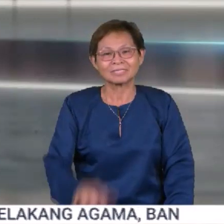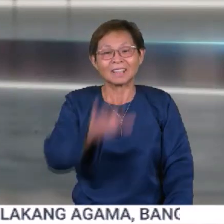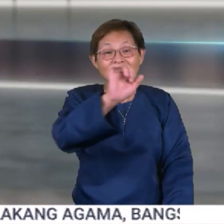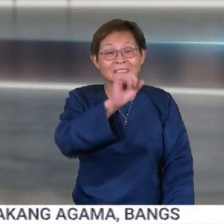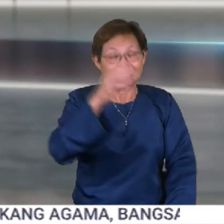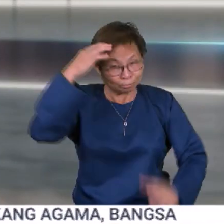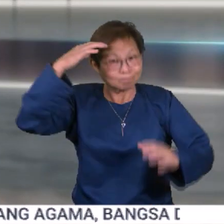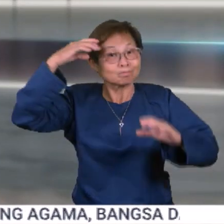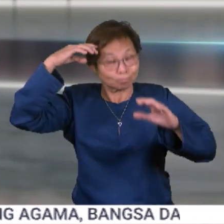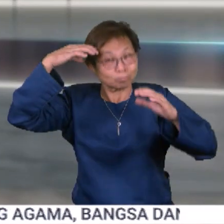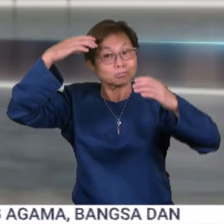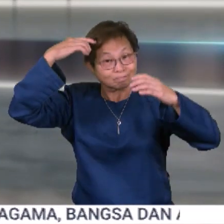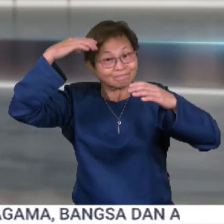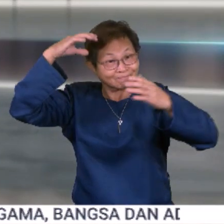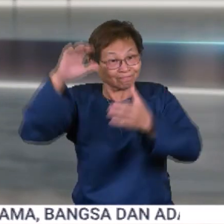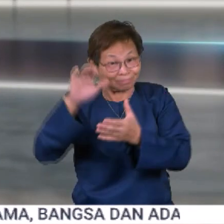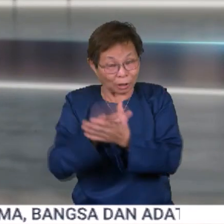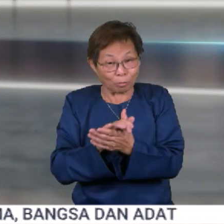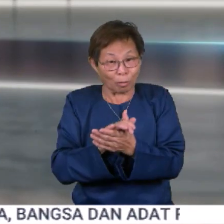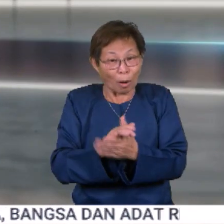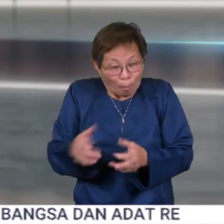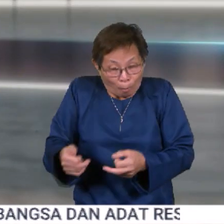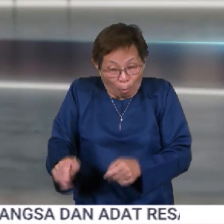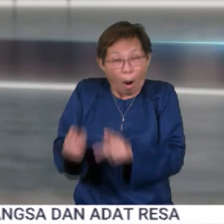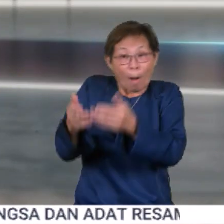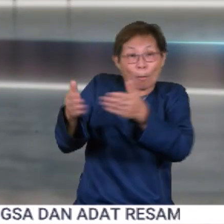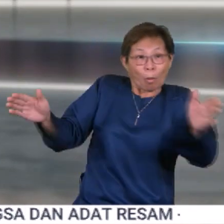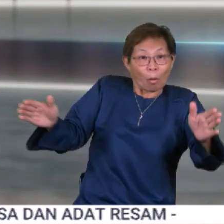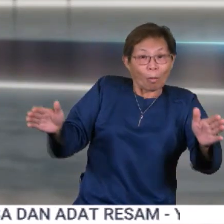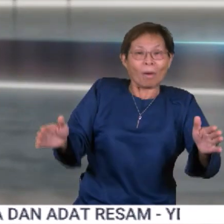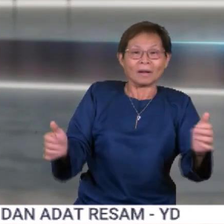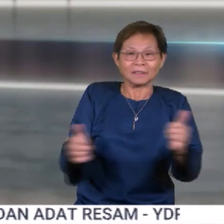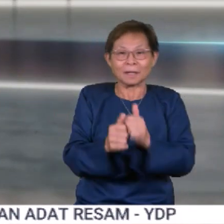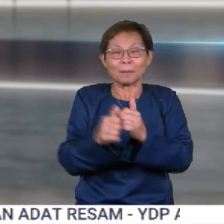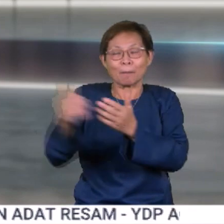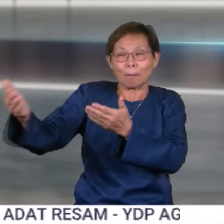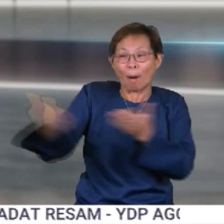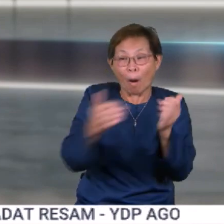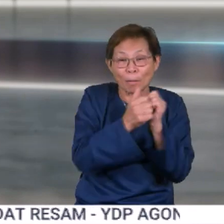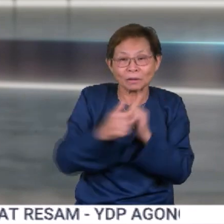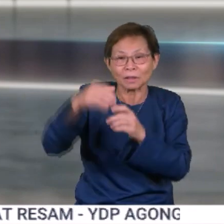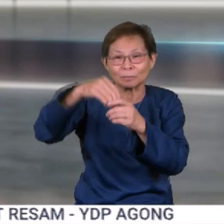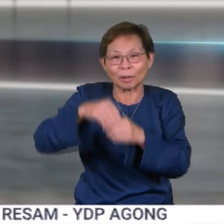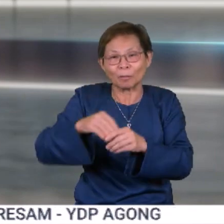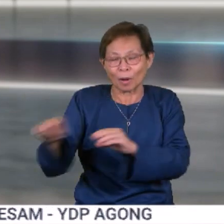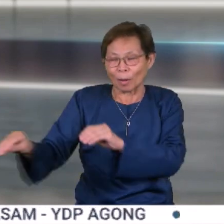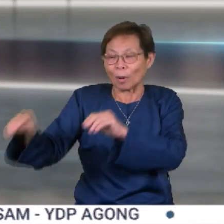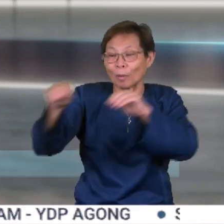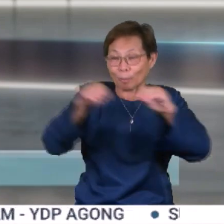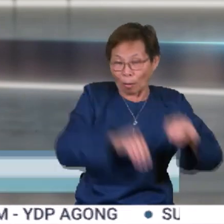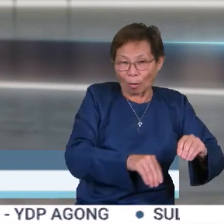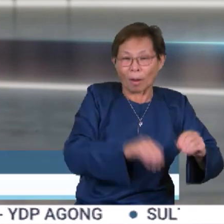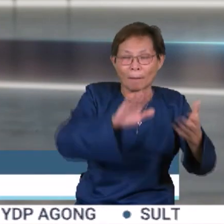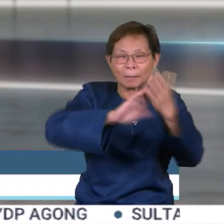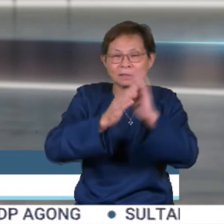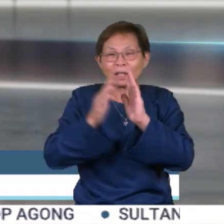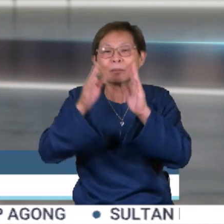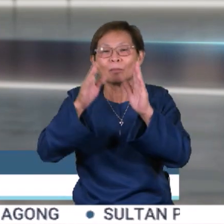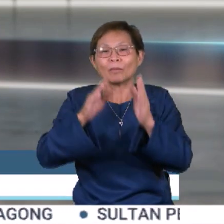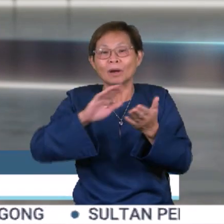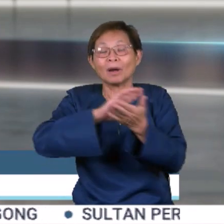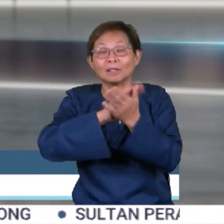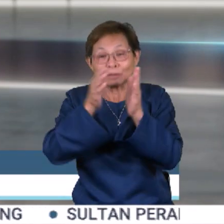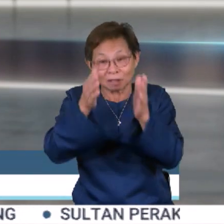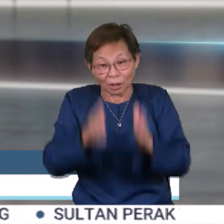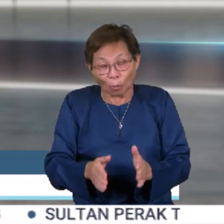Yakin peluang untuk berubah sentiasa terbuka. Pegangan dan keyakinan itu dibawa bersama dalam penghijrahan menjadi seorang mu'alaf.